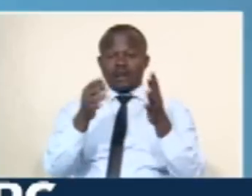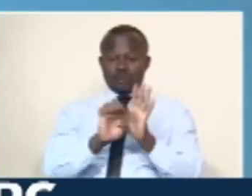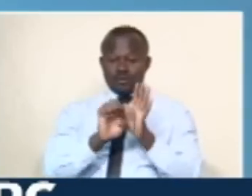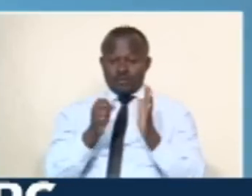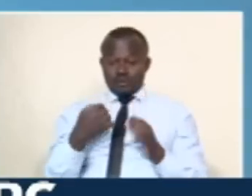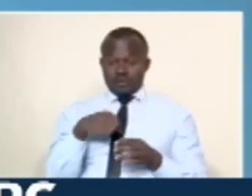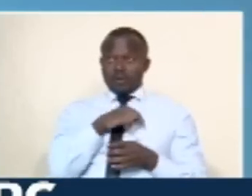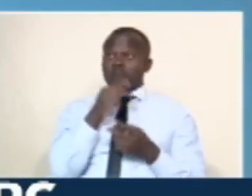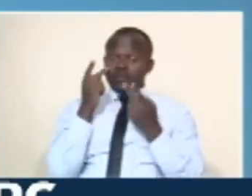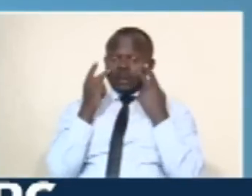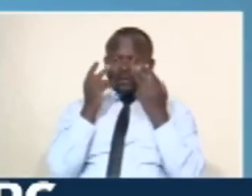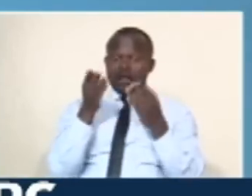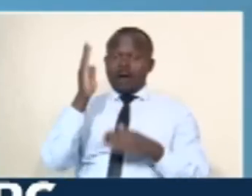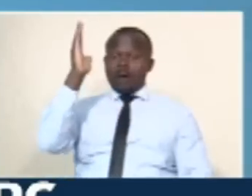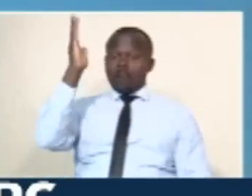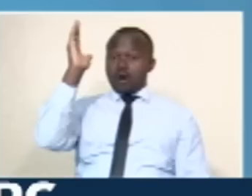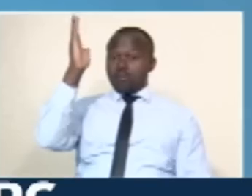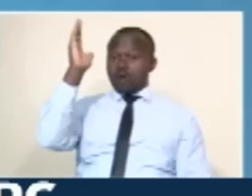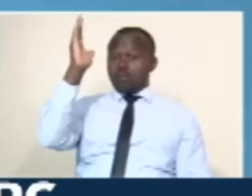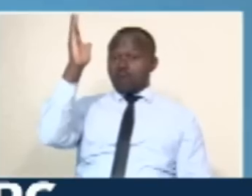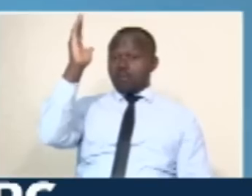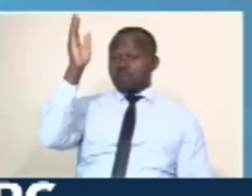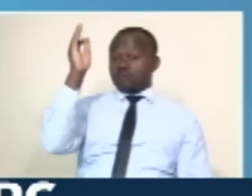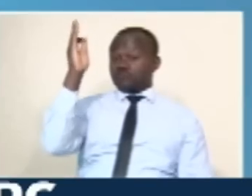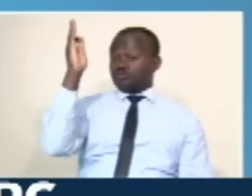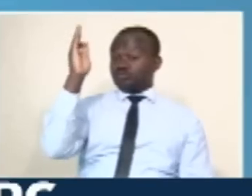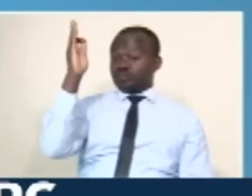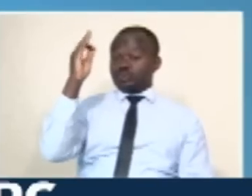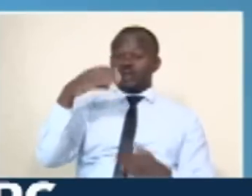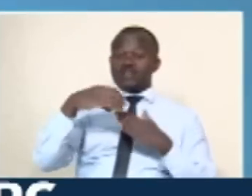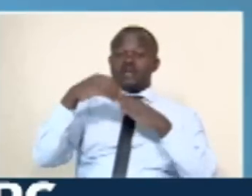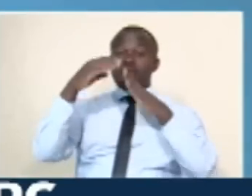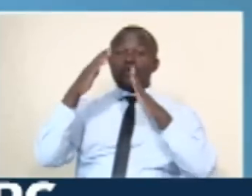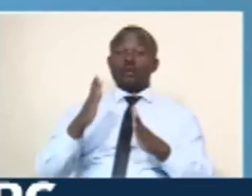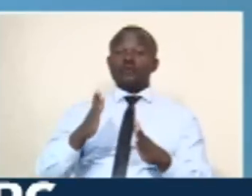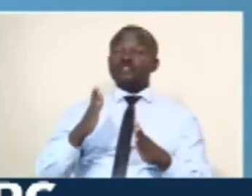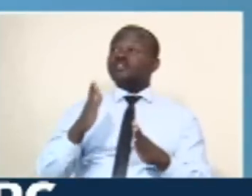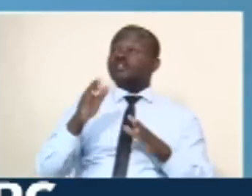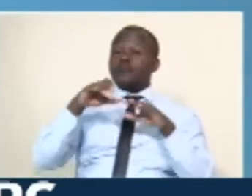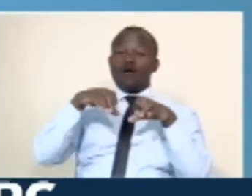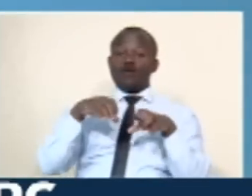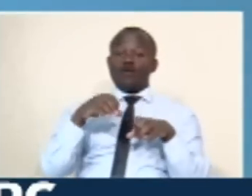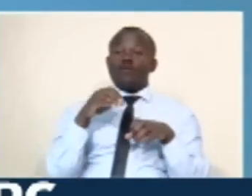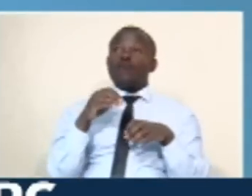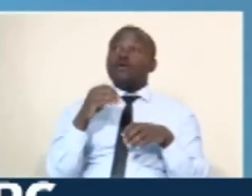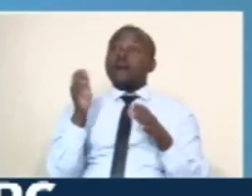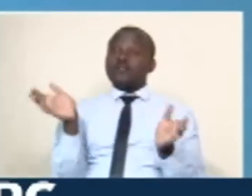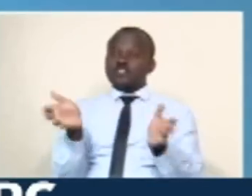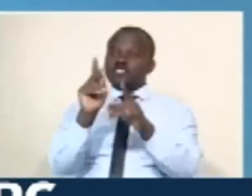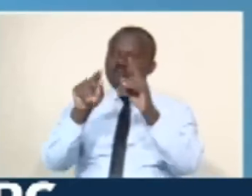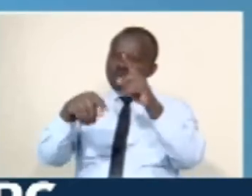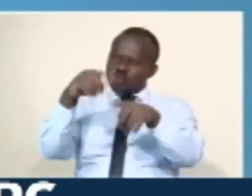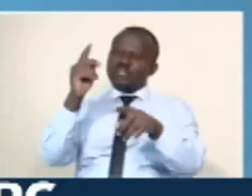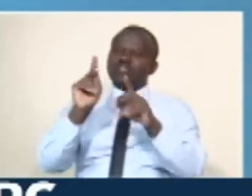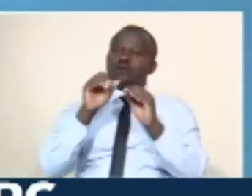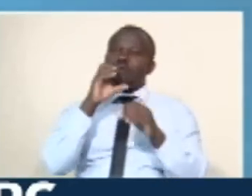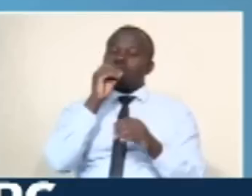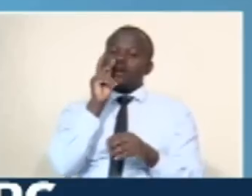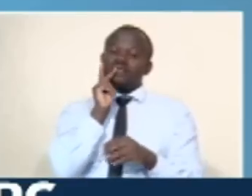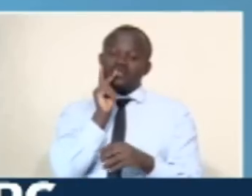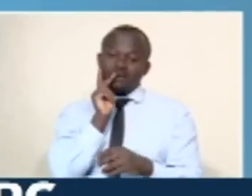turacyabibona amadiskuru cyangwa se imvugo zihamagarira kwica abantu bavuga ikinyarwanda, kwica